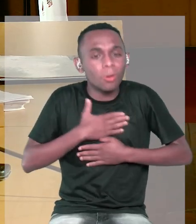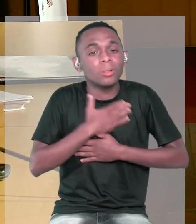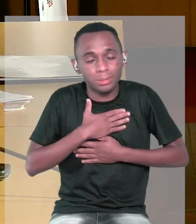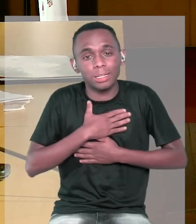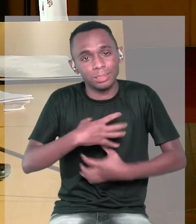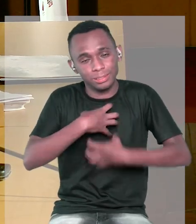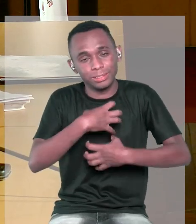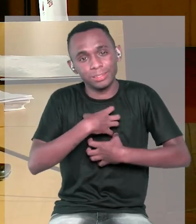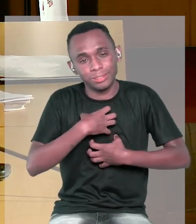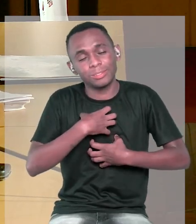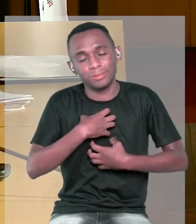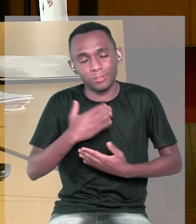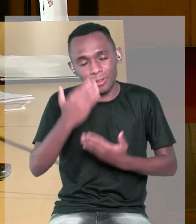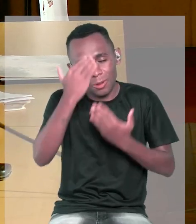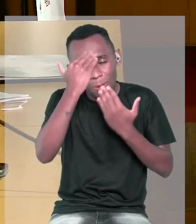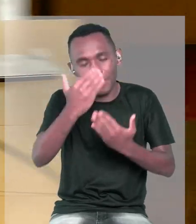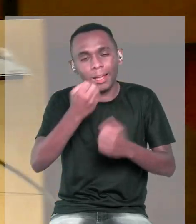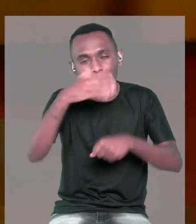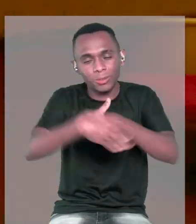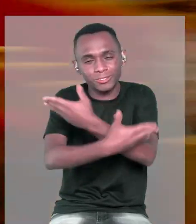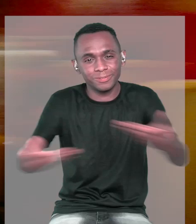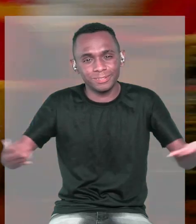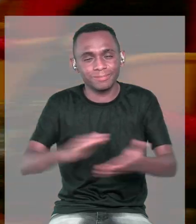Então, merci. Muito obrigado.